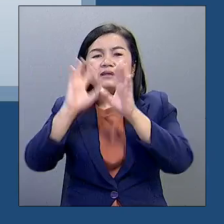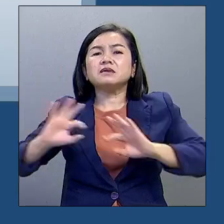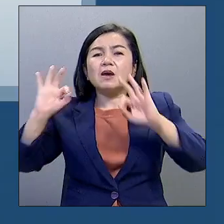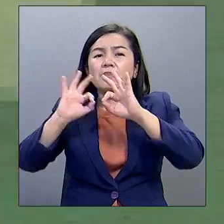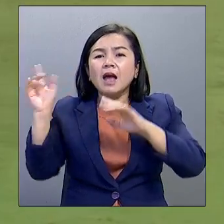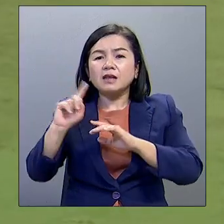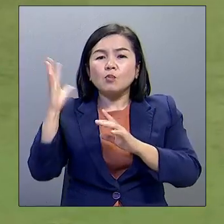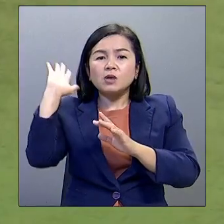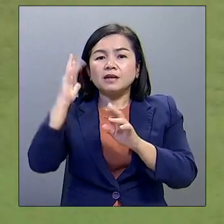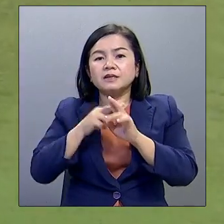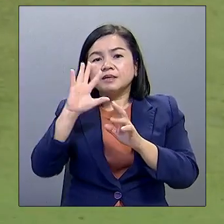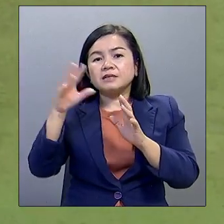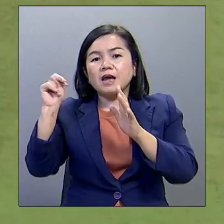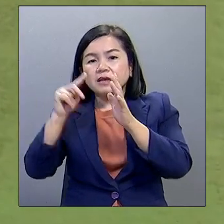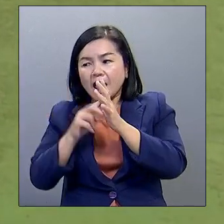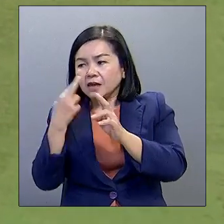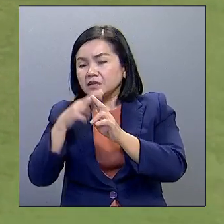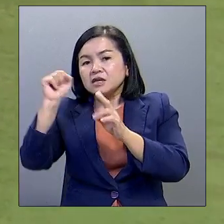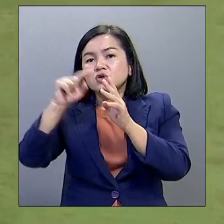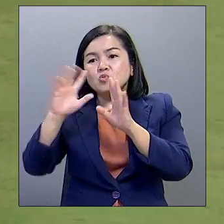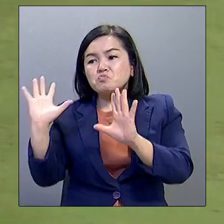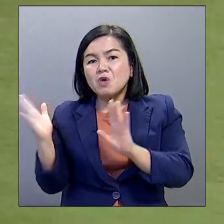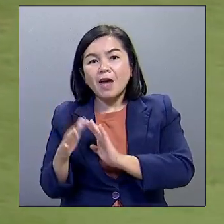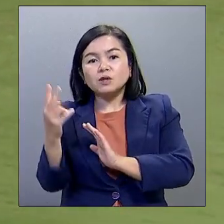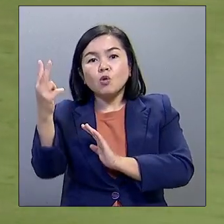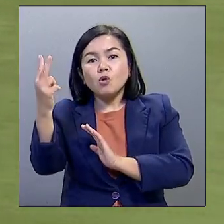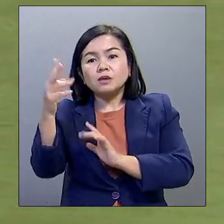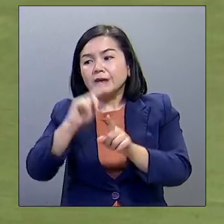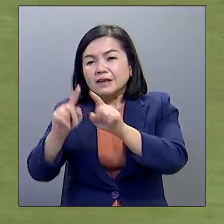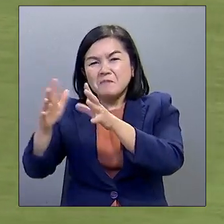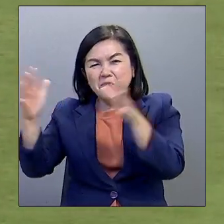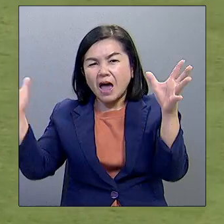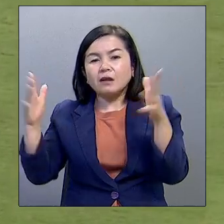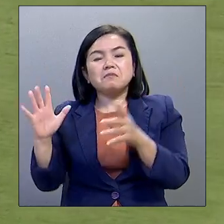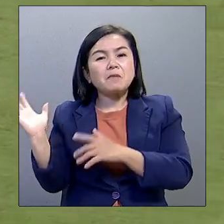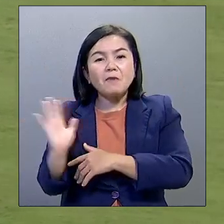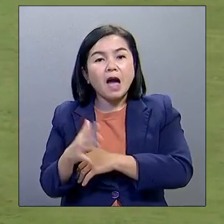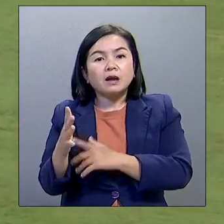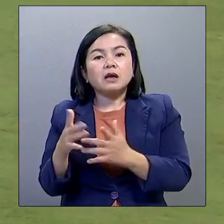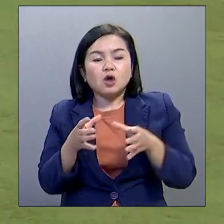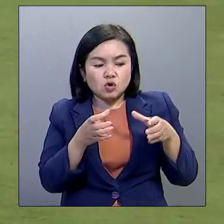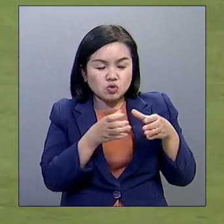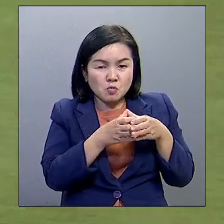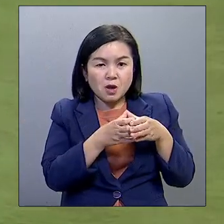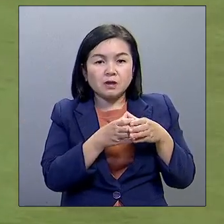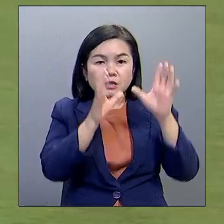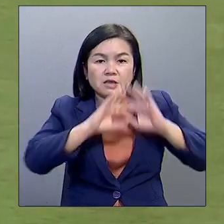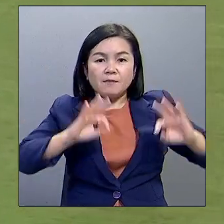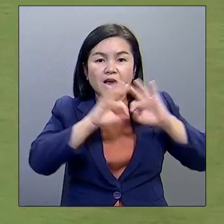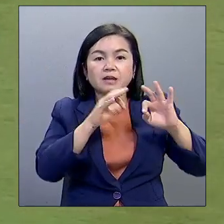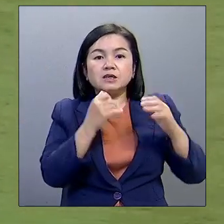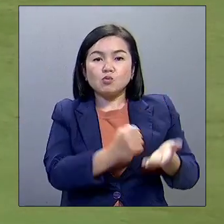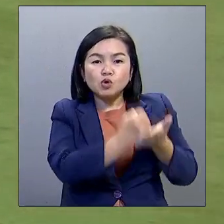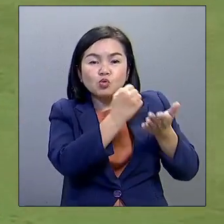ทั้งชนาธิปสงกระสินสุปโชคสารชาติและอีกหลายๆคนครับแต่ทีมชุดปัจจุบันก็มีแข้งหลักประคองทีม